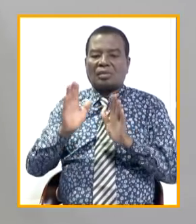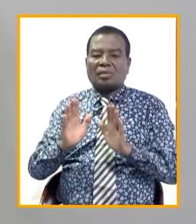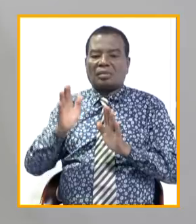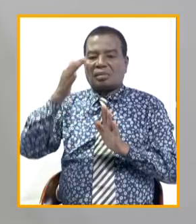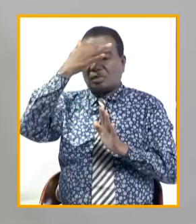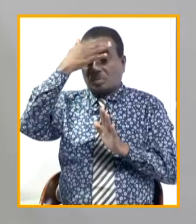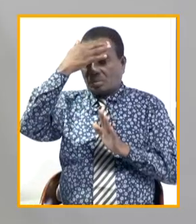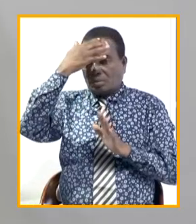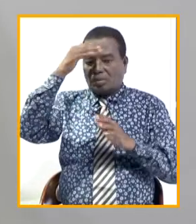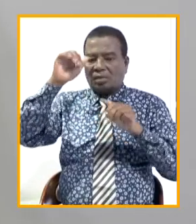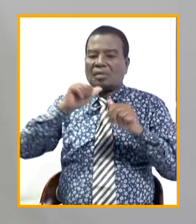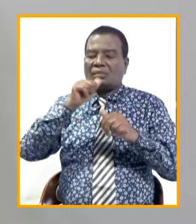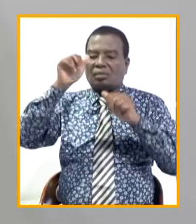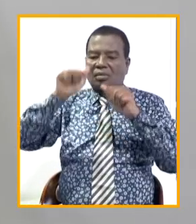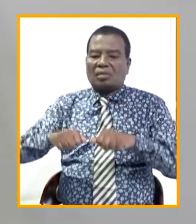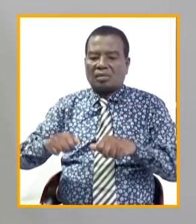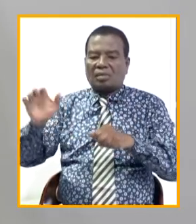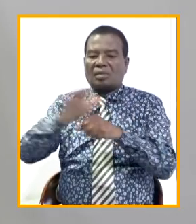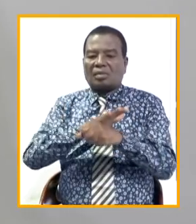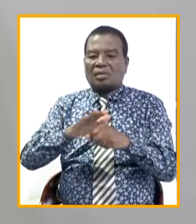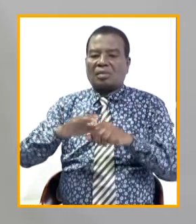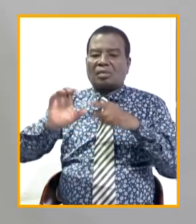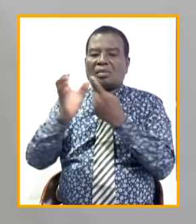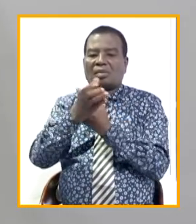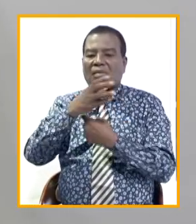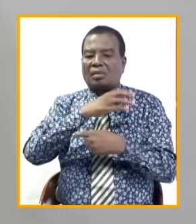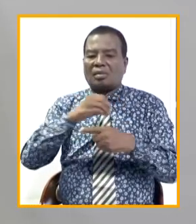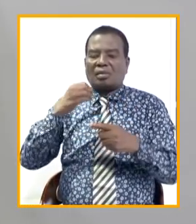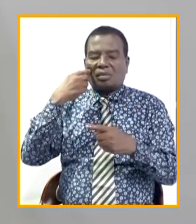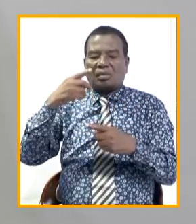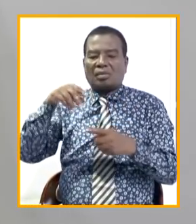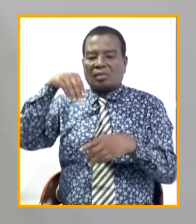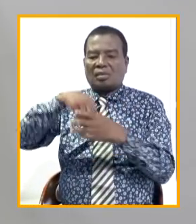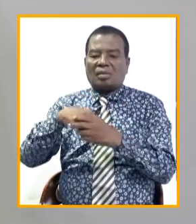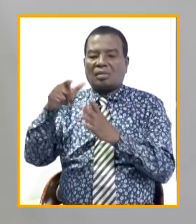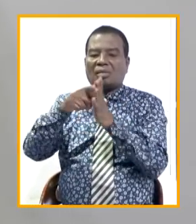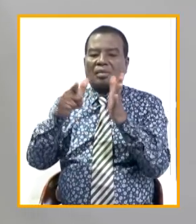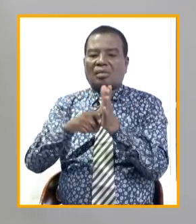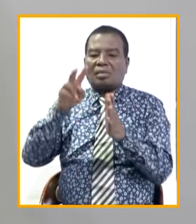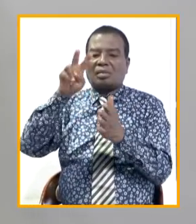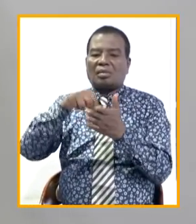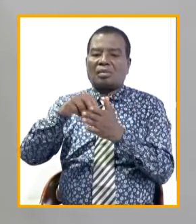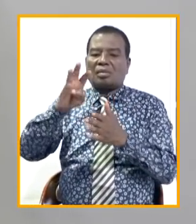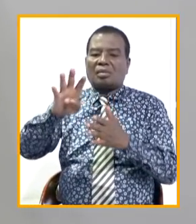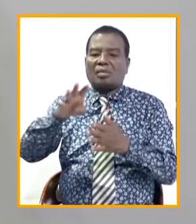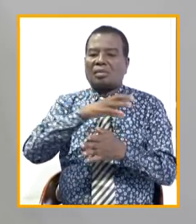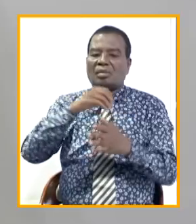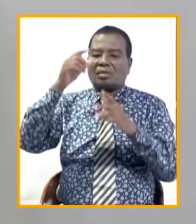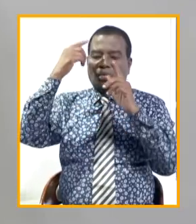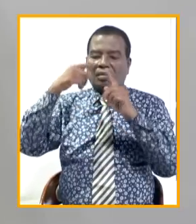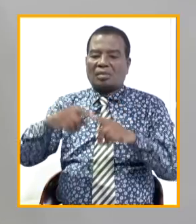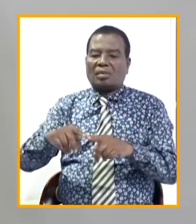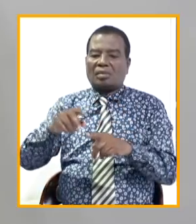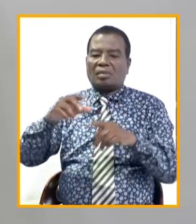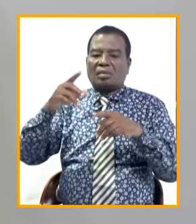secteur, incapables de remplir les conditions d'édition telles que prévues par la loi de 2004 et de respecter la